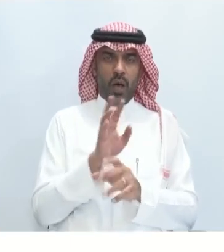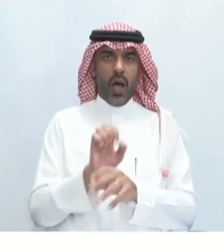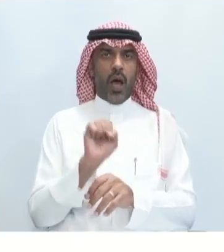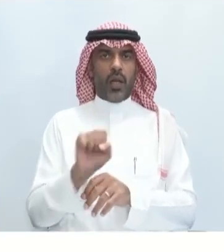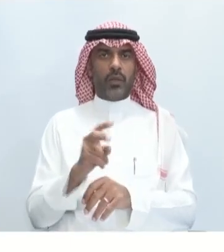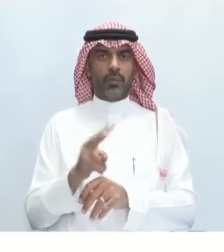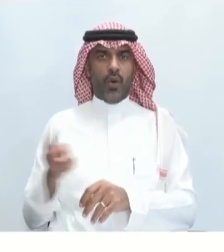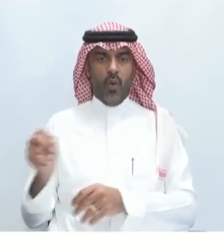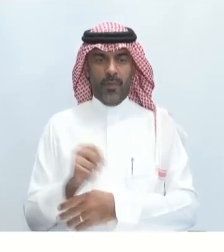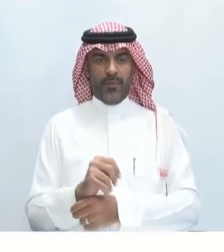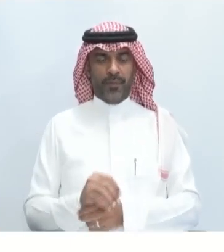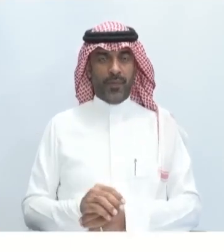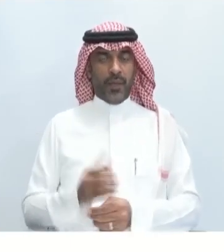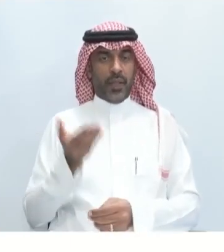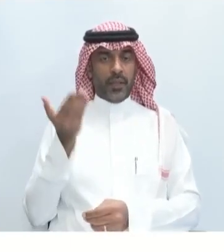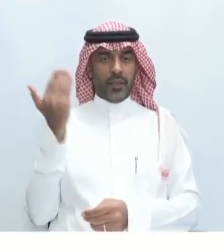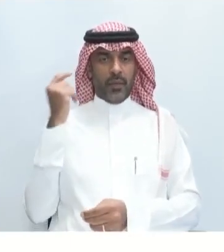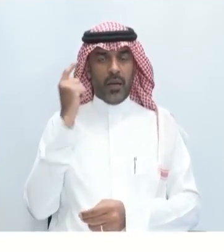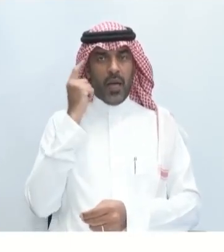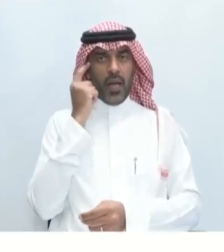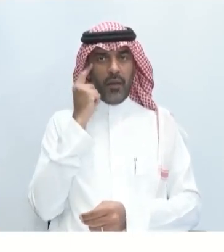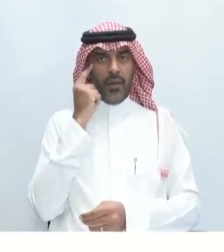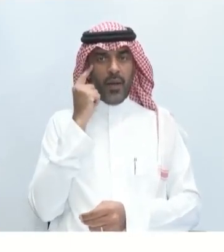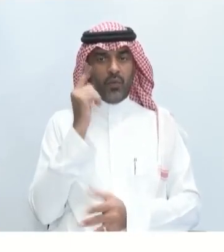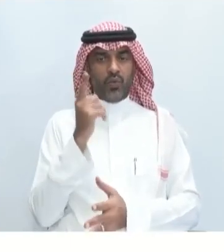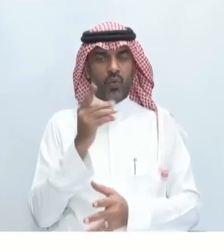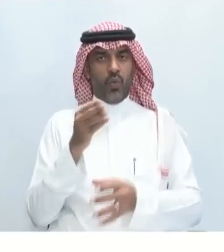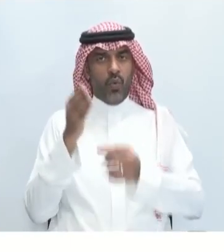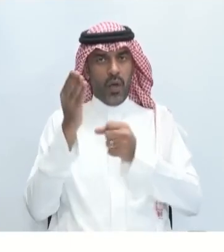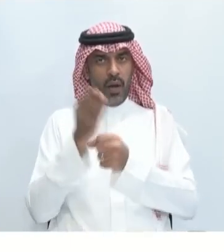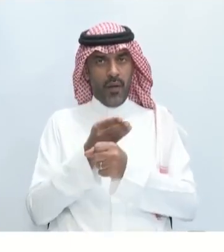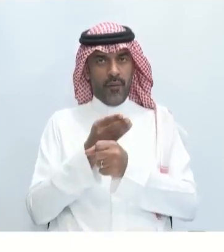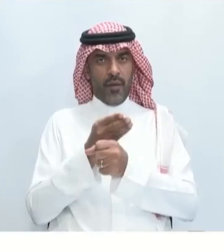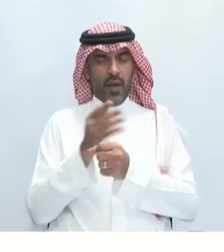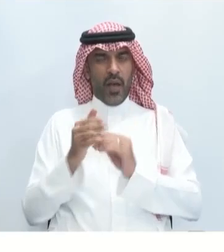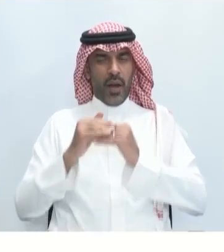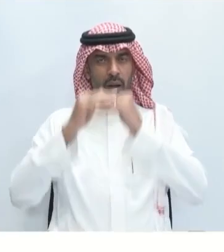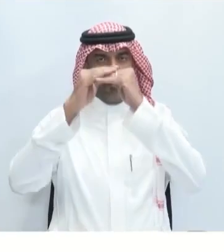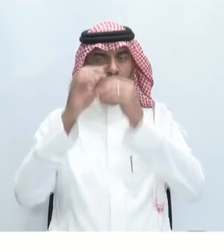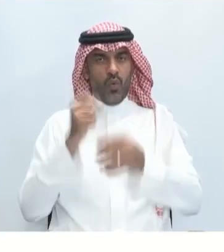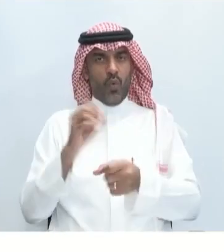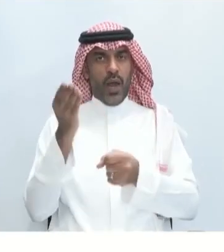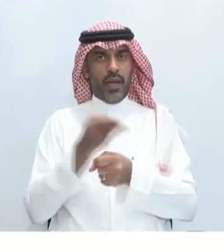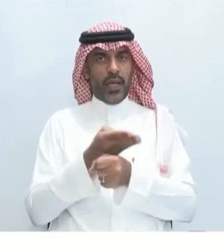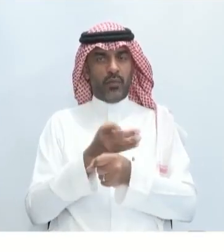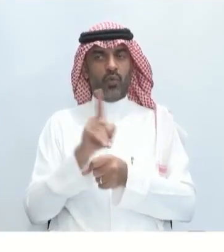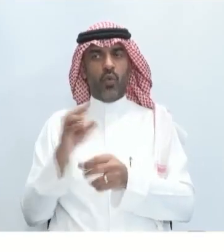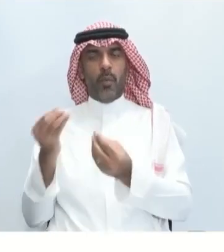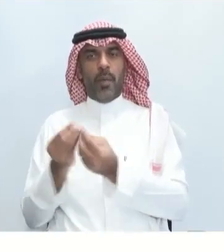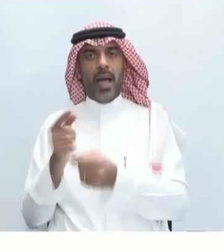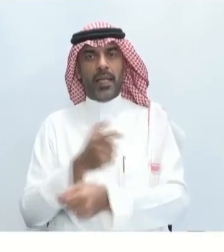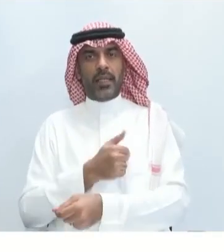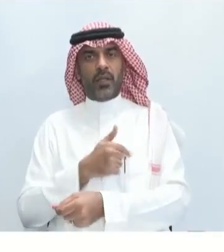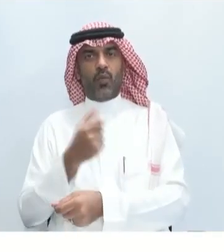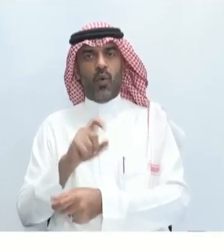فيما سبق عرفنا ان حالات الاعراب هي الرفع والنصب وهما مشتركان بين الاسم والفعل المضارع